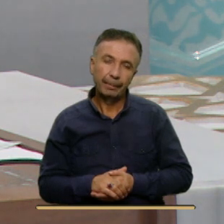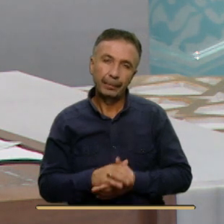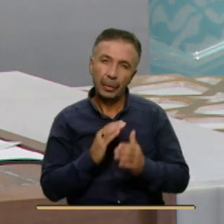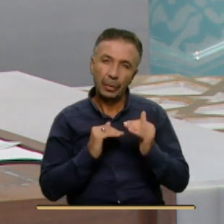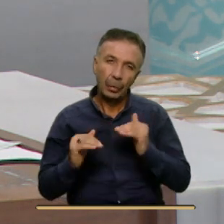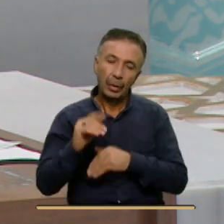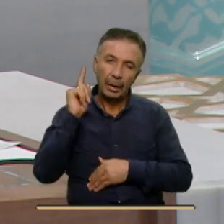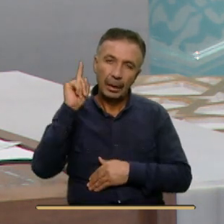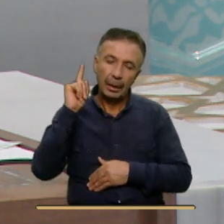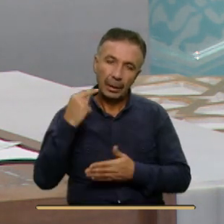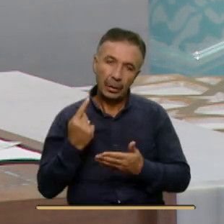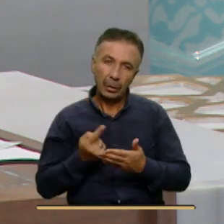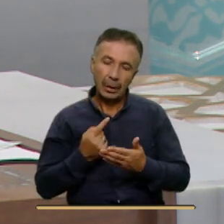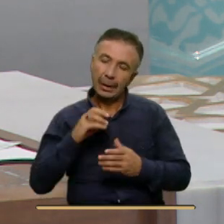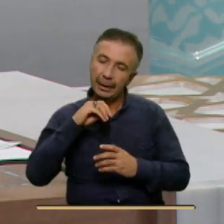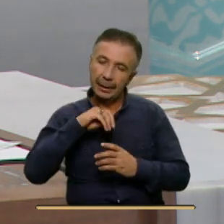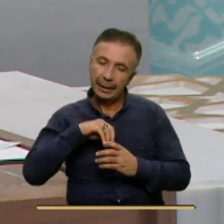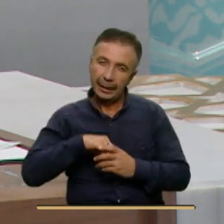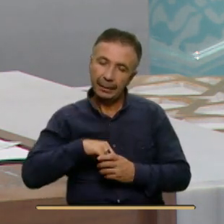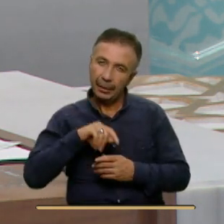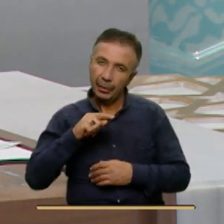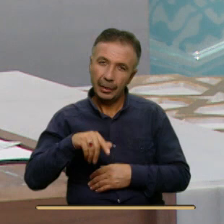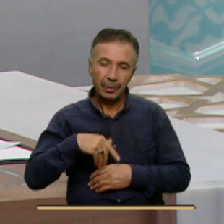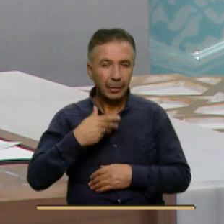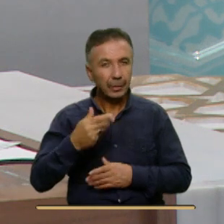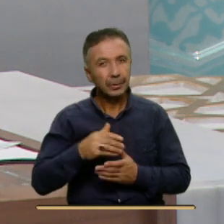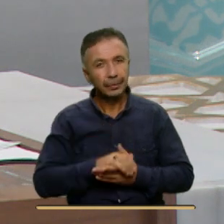bil ma'ruf ve yenhevne anil münker.